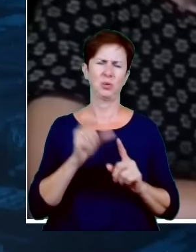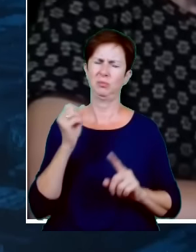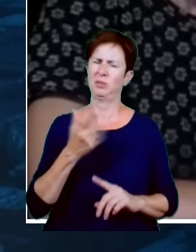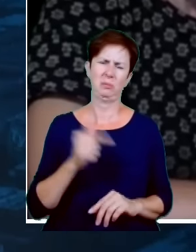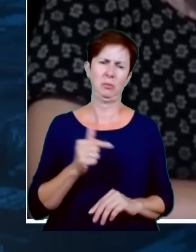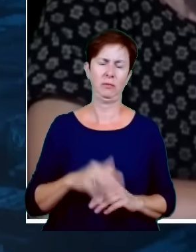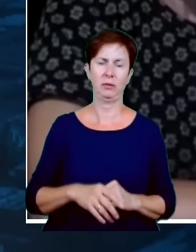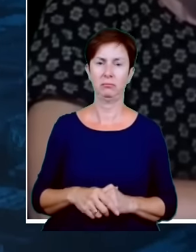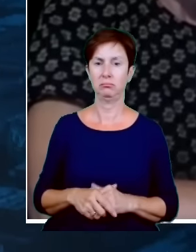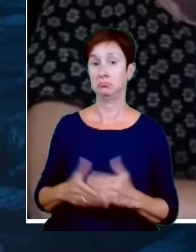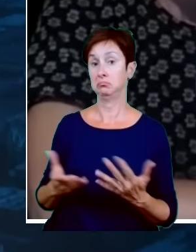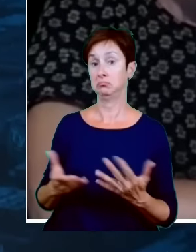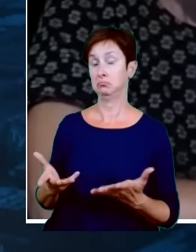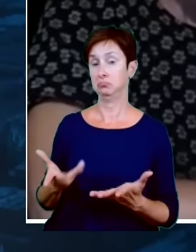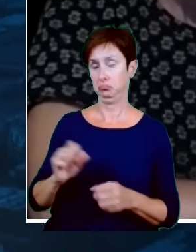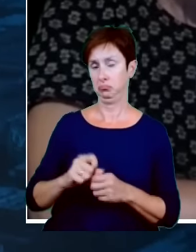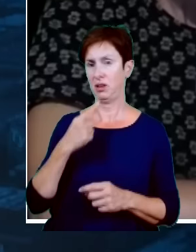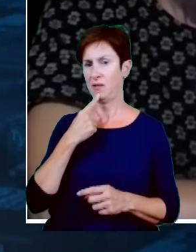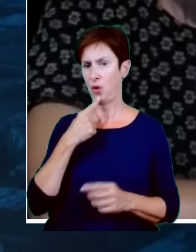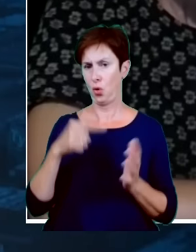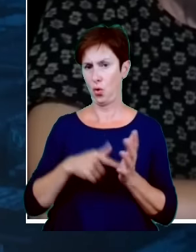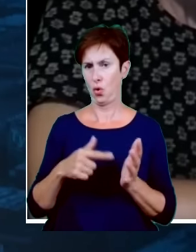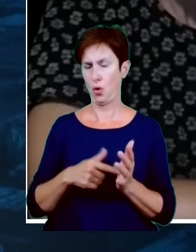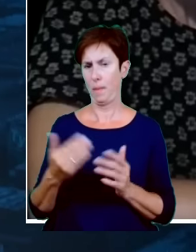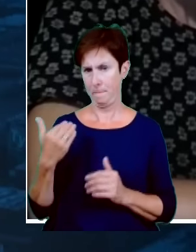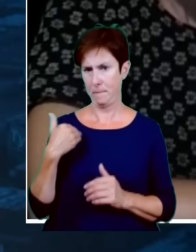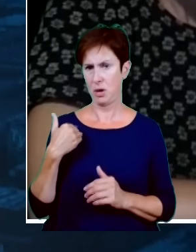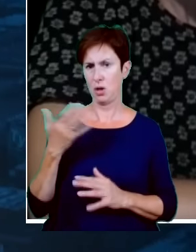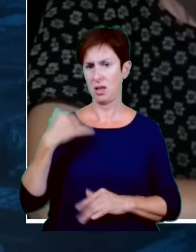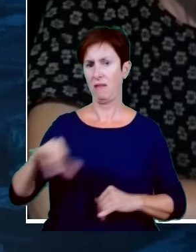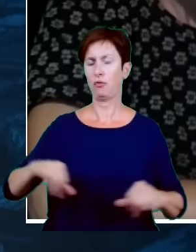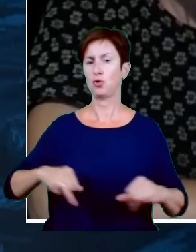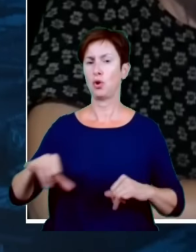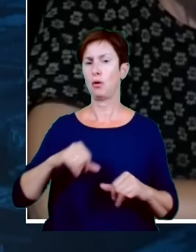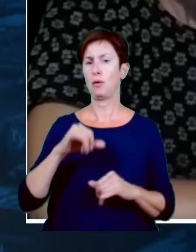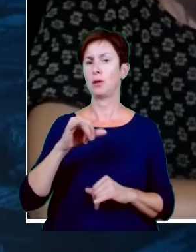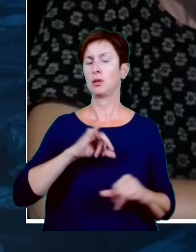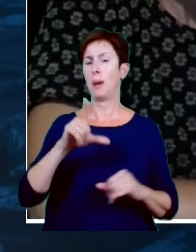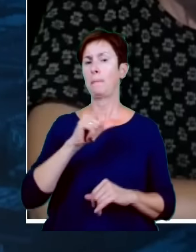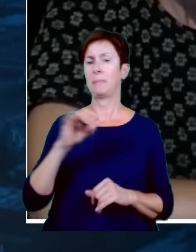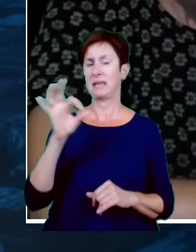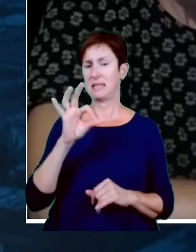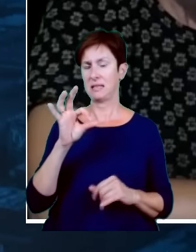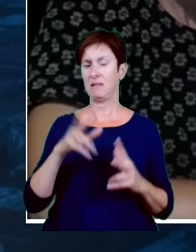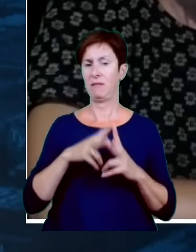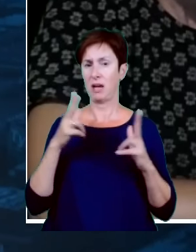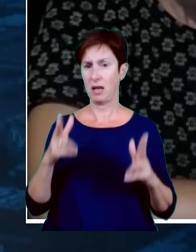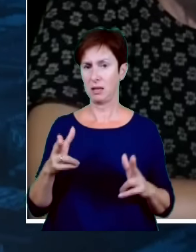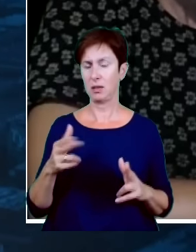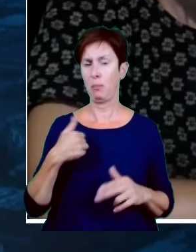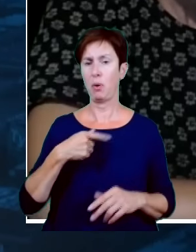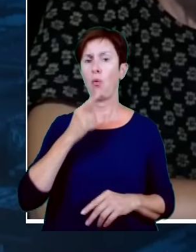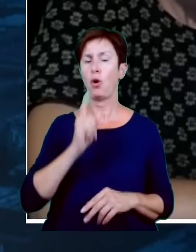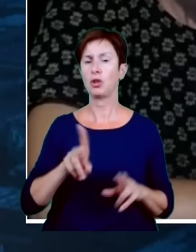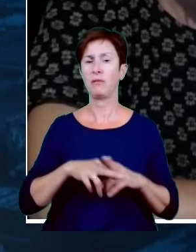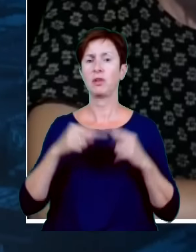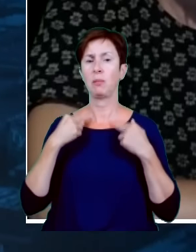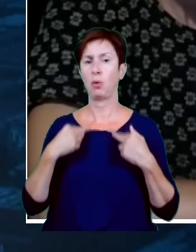Przecież to jest ten jęk który właśnie był sprawiedliwość za czasów którego wydano orzeczenie w Trybunale